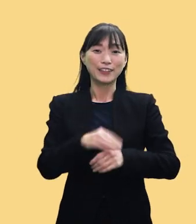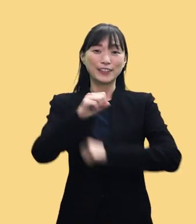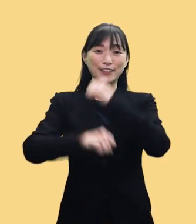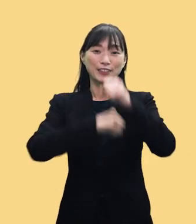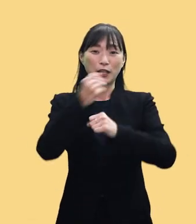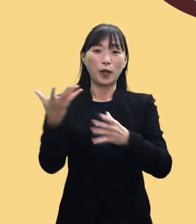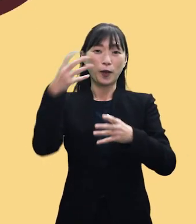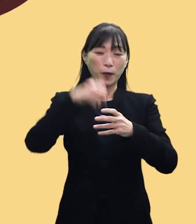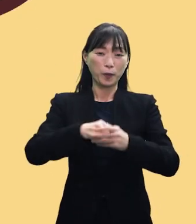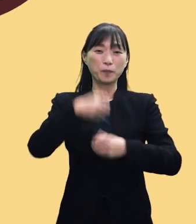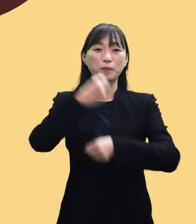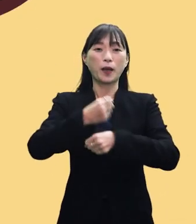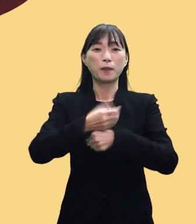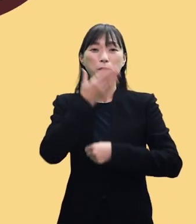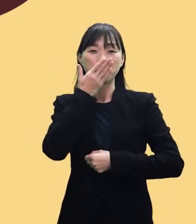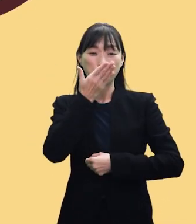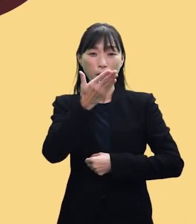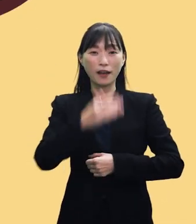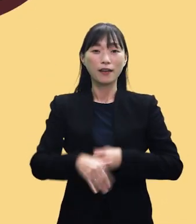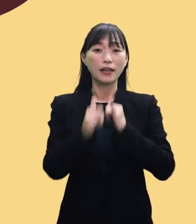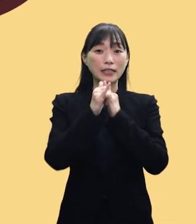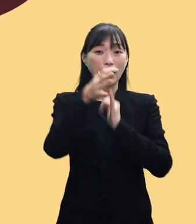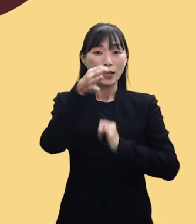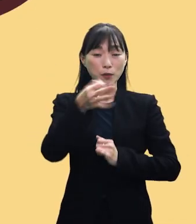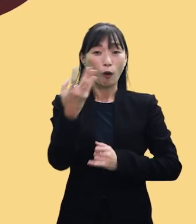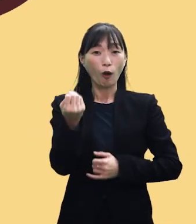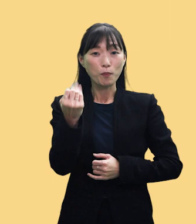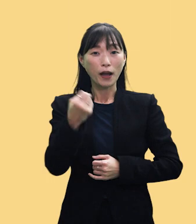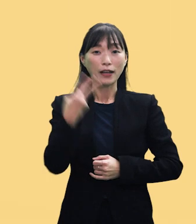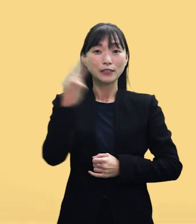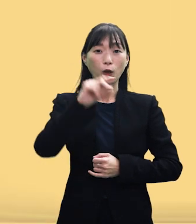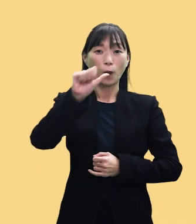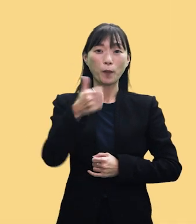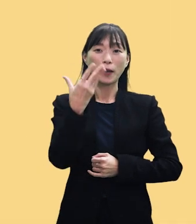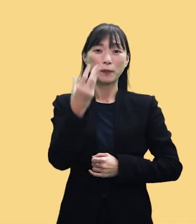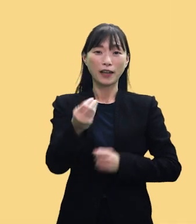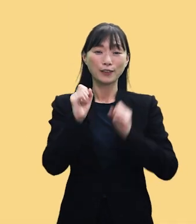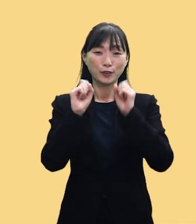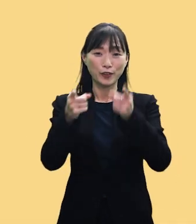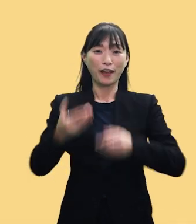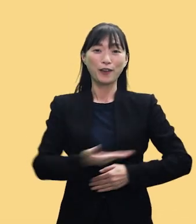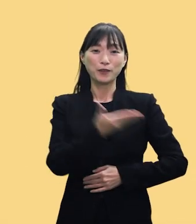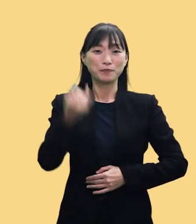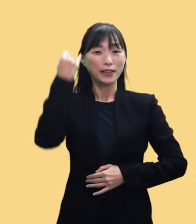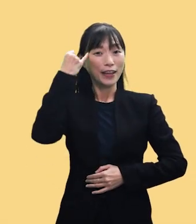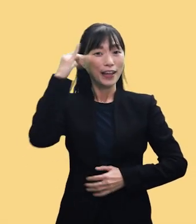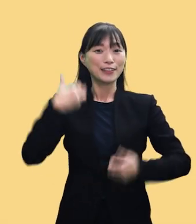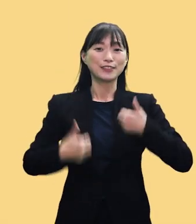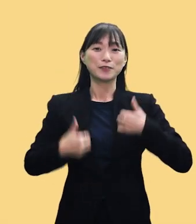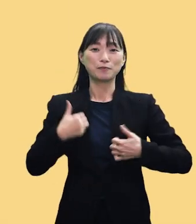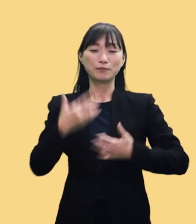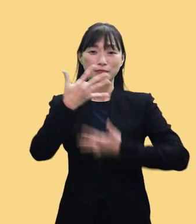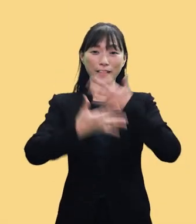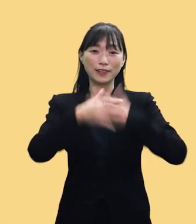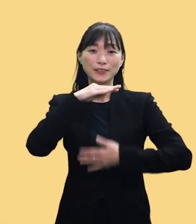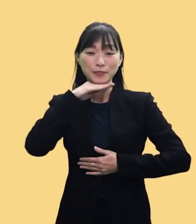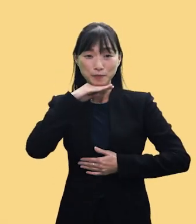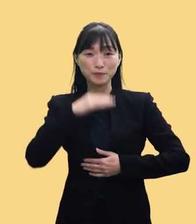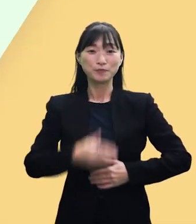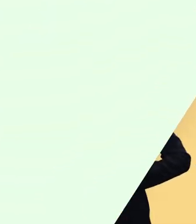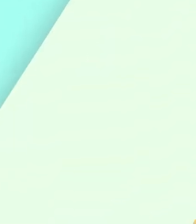있습니다. 무려 총 상금 2,500만 원의 기회. 여러분의 참신하고 재미있는 영상